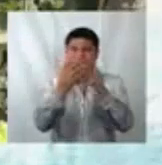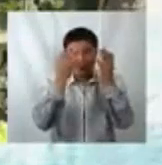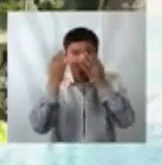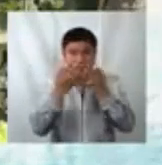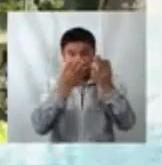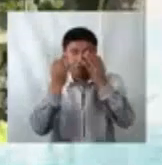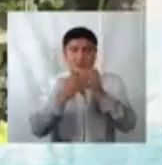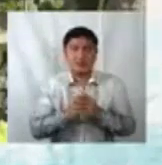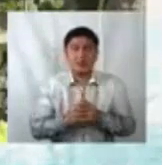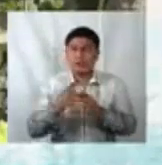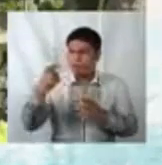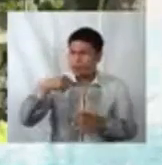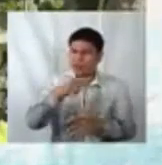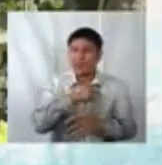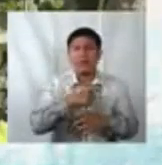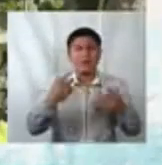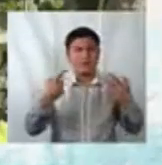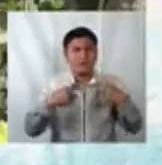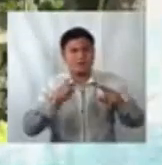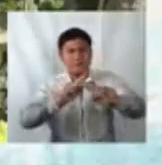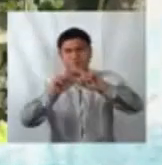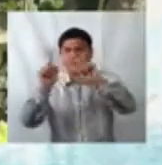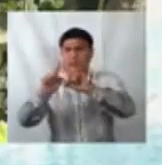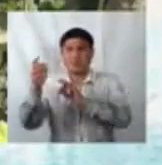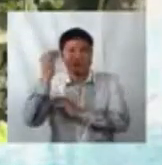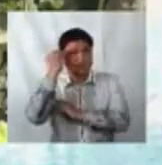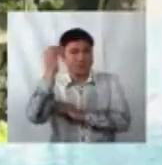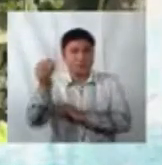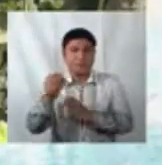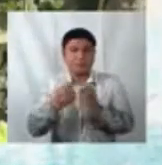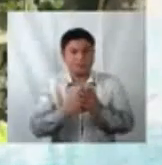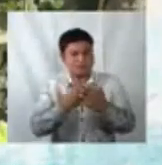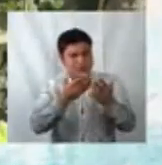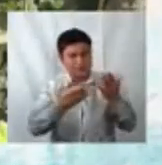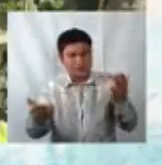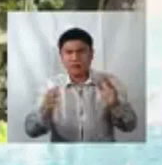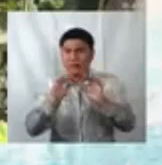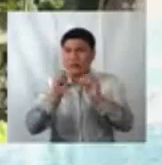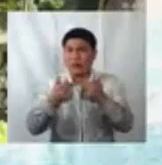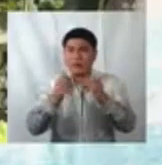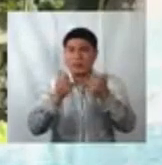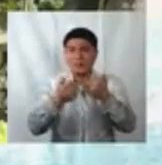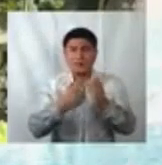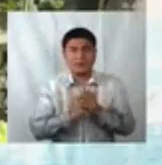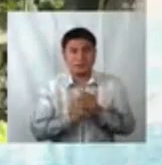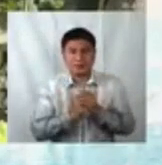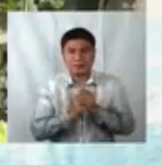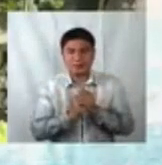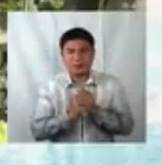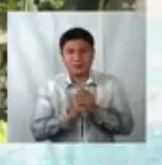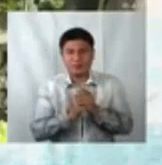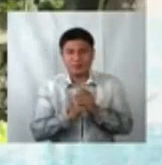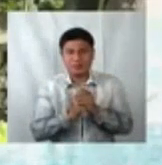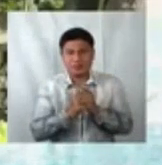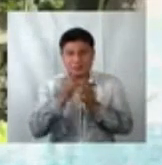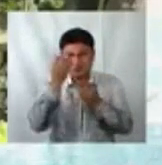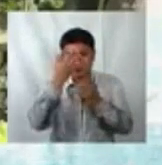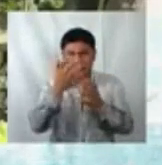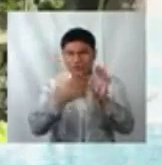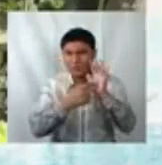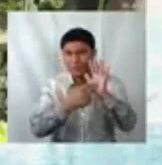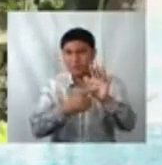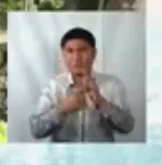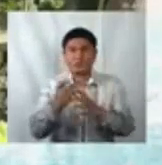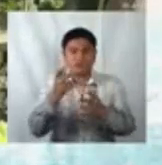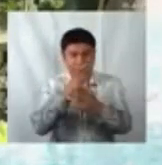Lahat po tayo ay may iba-ibang pananaw tungkol sa bagay-bagay kung paano ipanalaganap ang kalayaan at katarungan